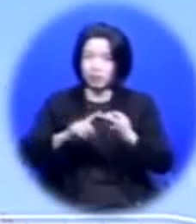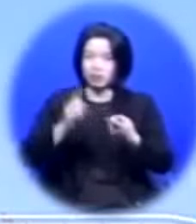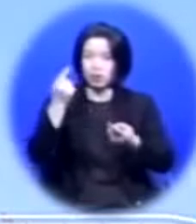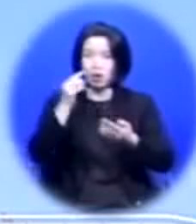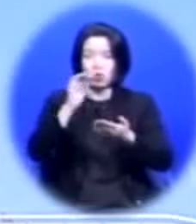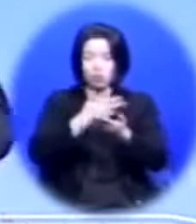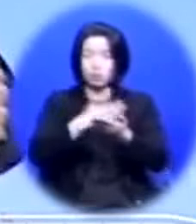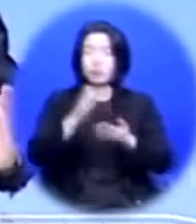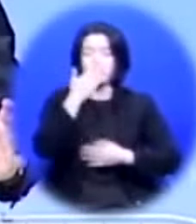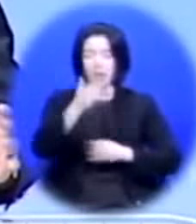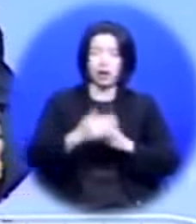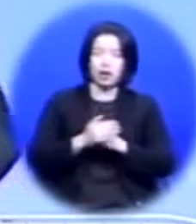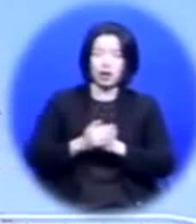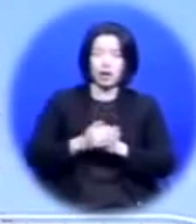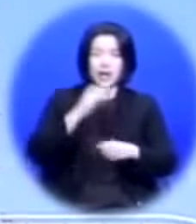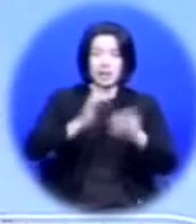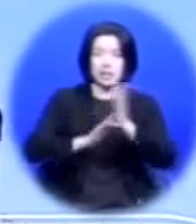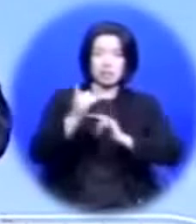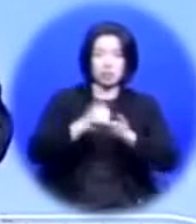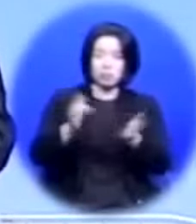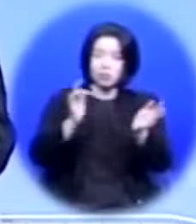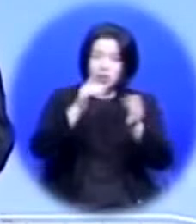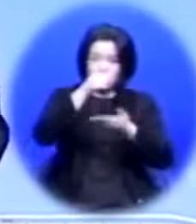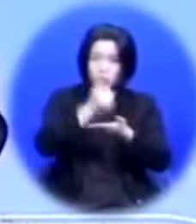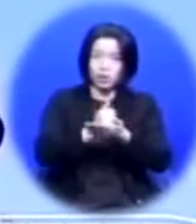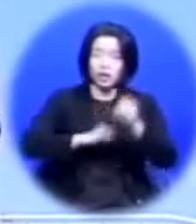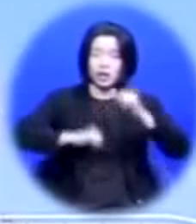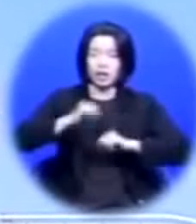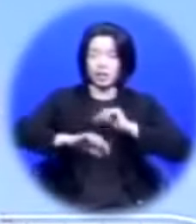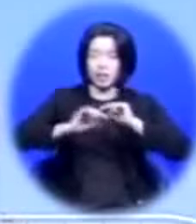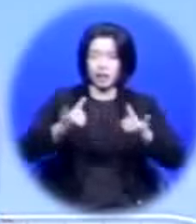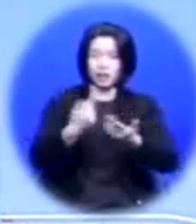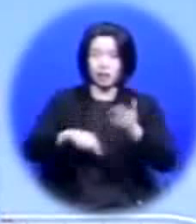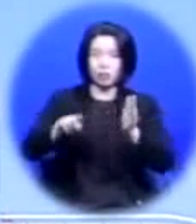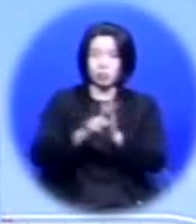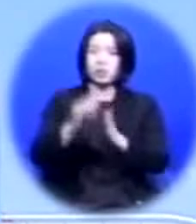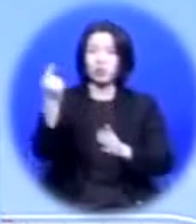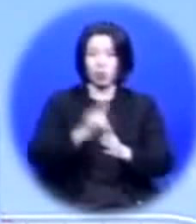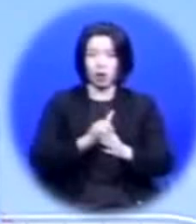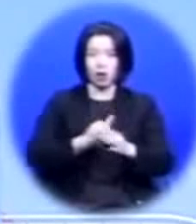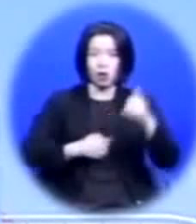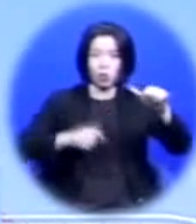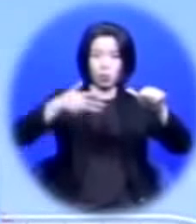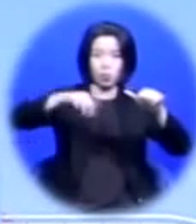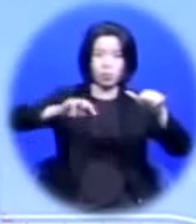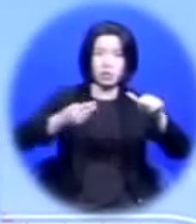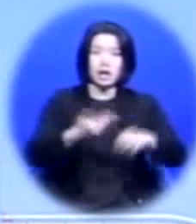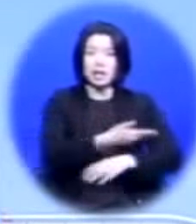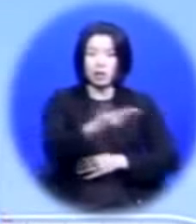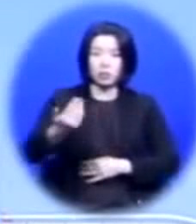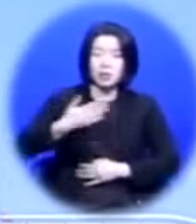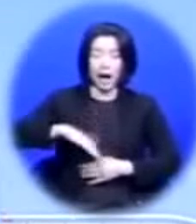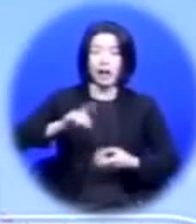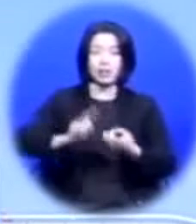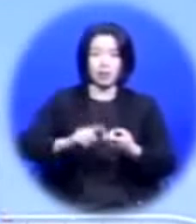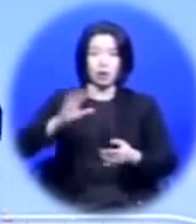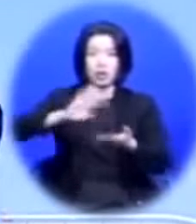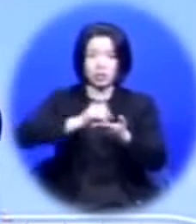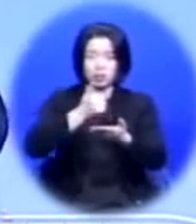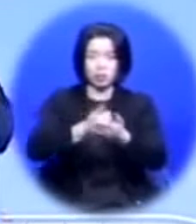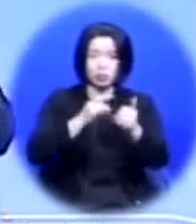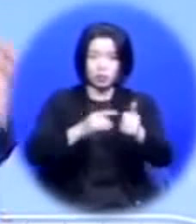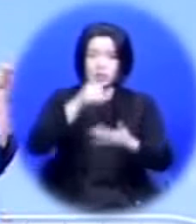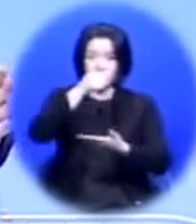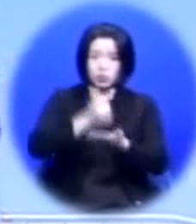예수님은 죄짓지 않게 하시려고 우리에게 오셨어요 5절 말씀에 여러분이 아는 대로 그리스도께서는